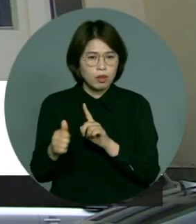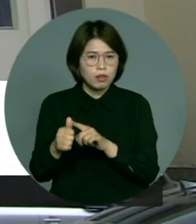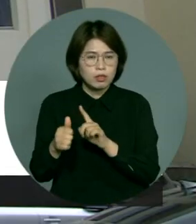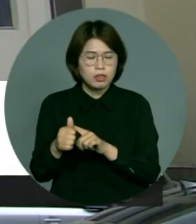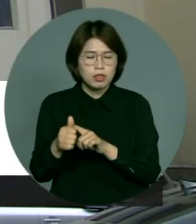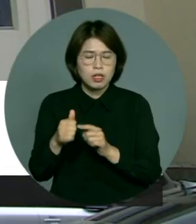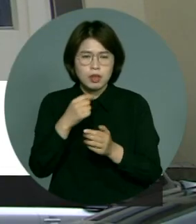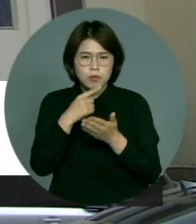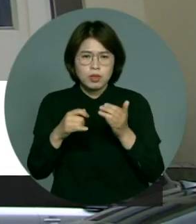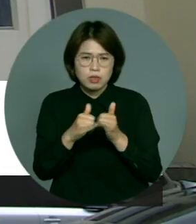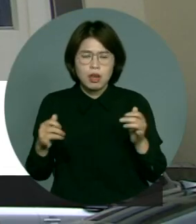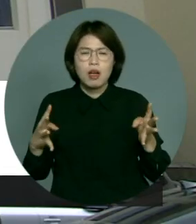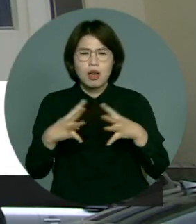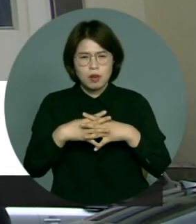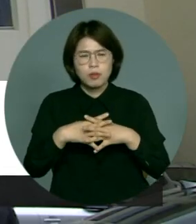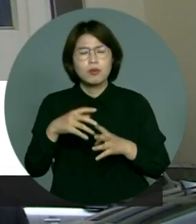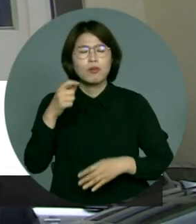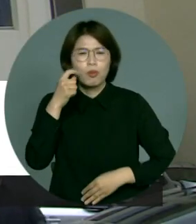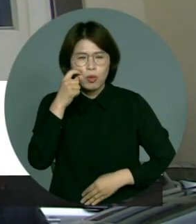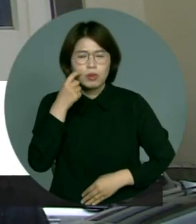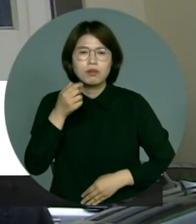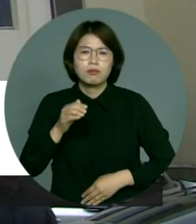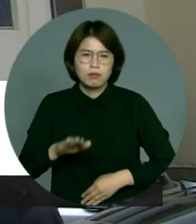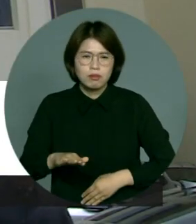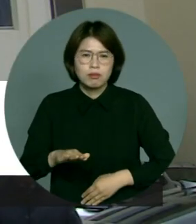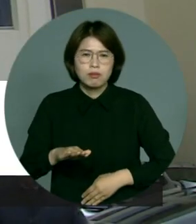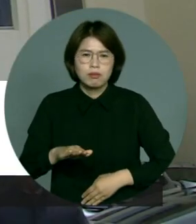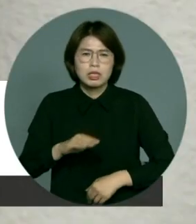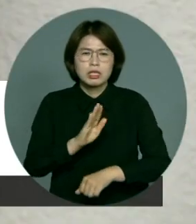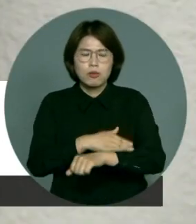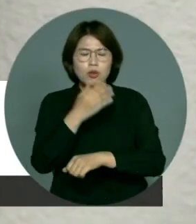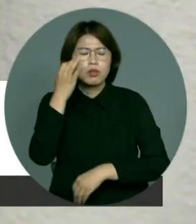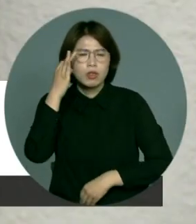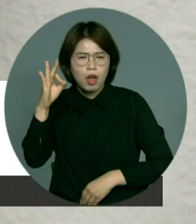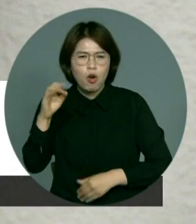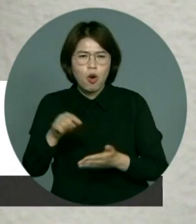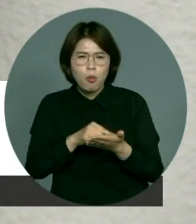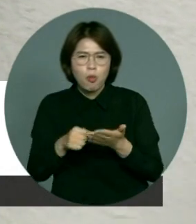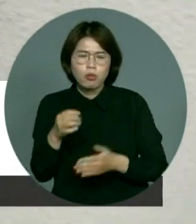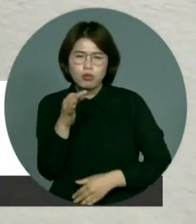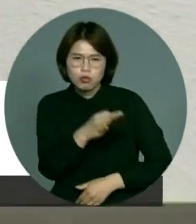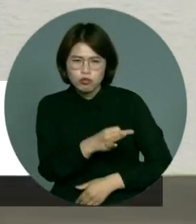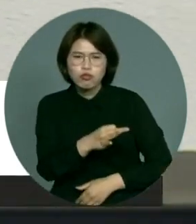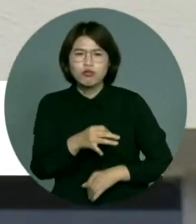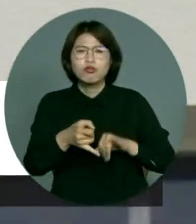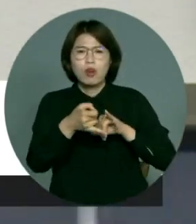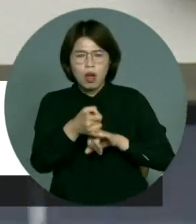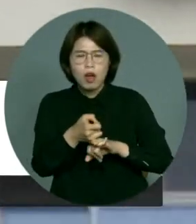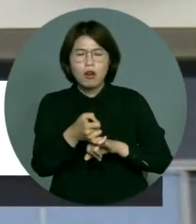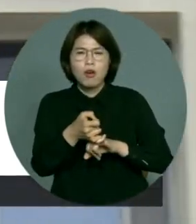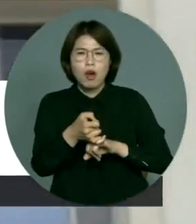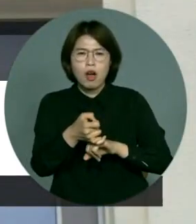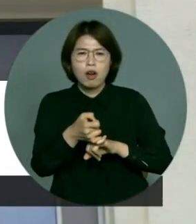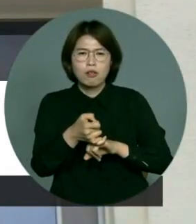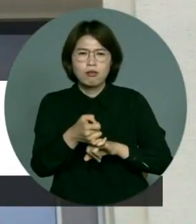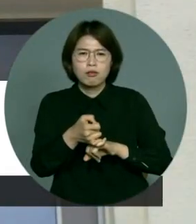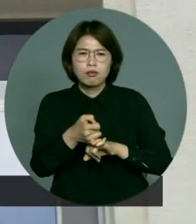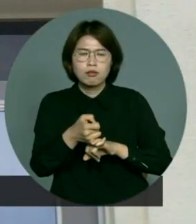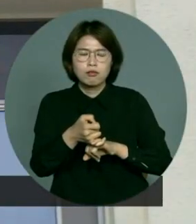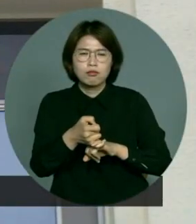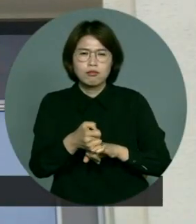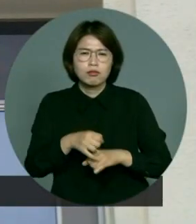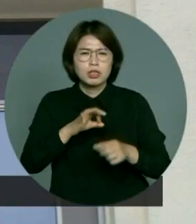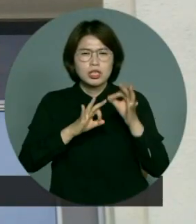피해자와 합의하지 못했지만 범행을 시인하고 보상을 다짐하는 점 과실 정도가 중하다 고 보이지는